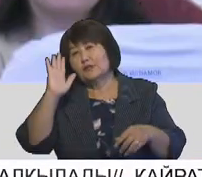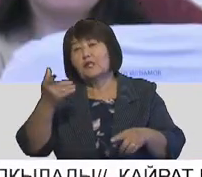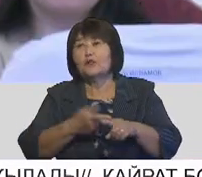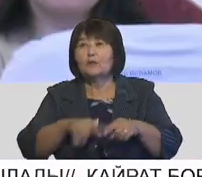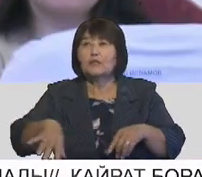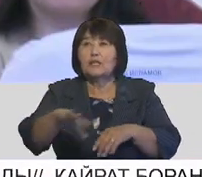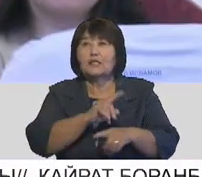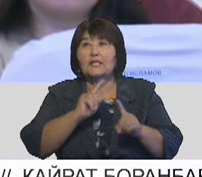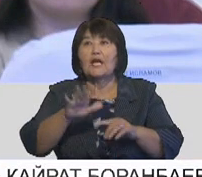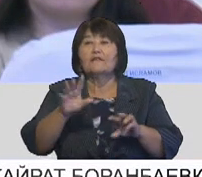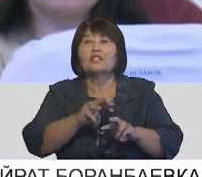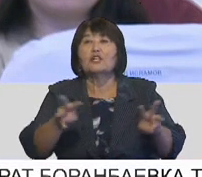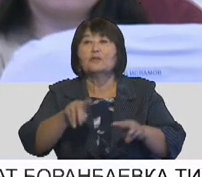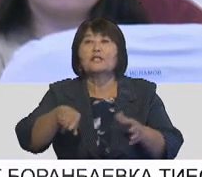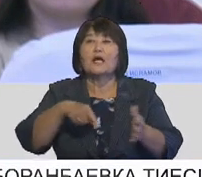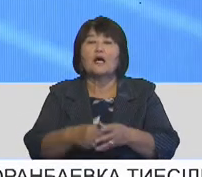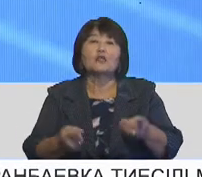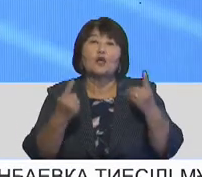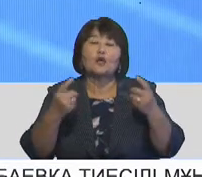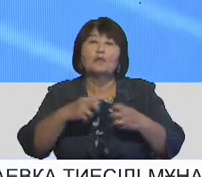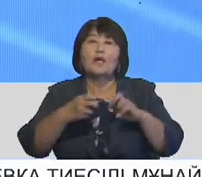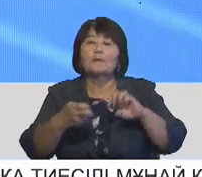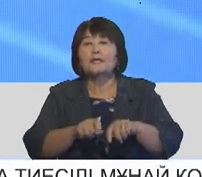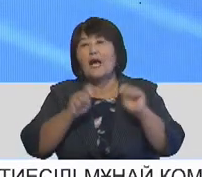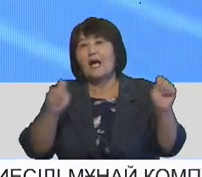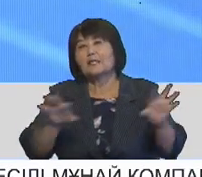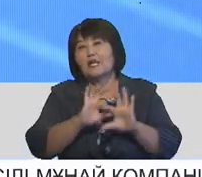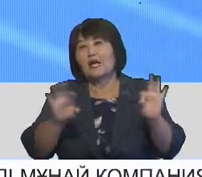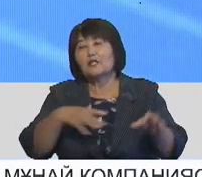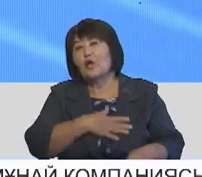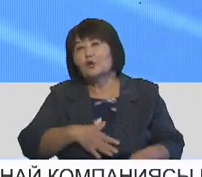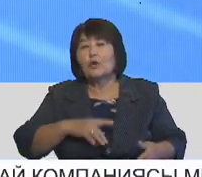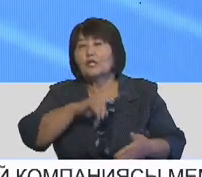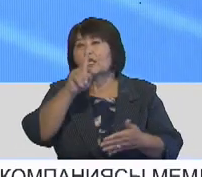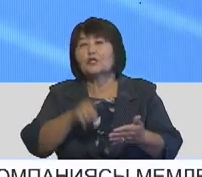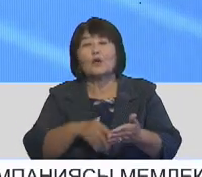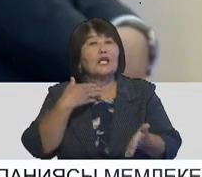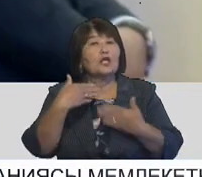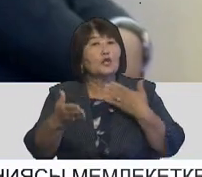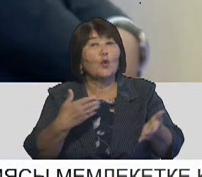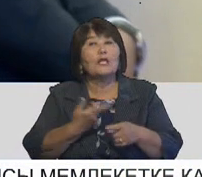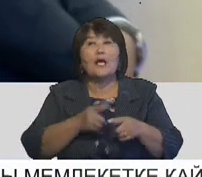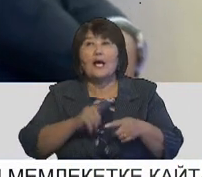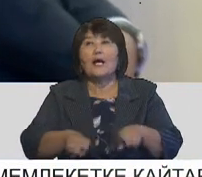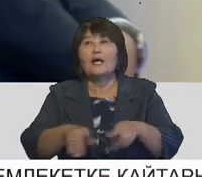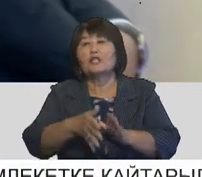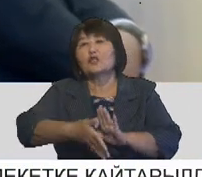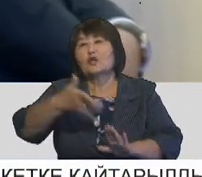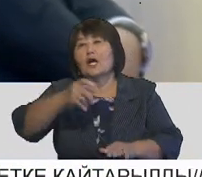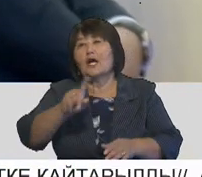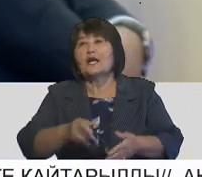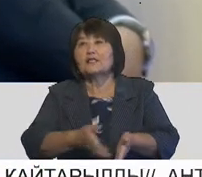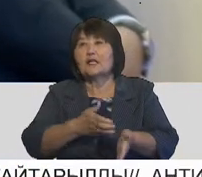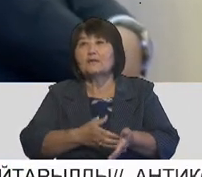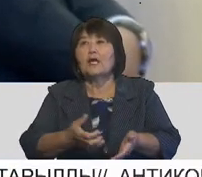өңір тұрғындары вице-министрге саладағы күрмеулі мәселелерді ашық айтып, толғандырған сауалдарын жолдады. Әсіресе сұйытылған газ тапшылығы,